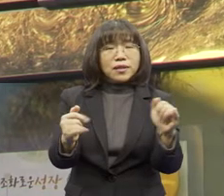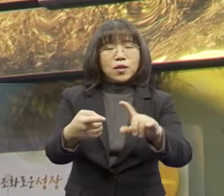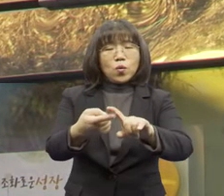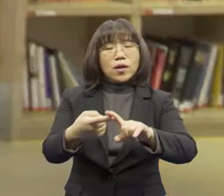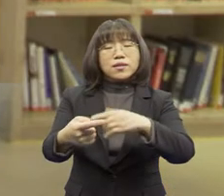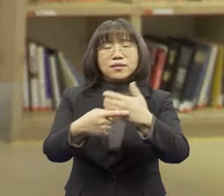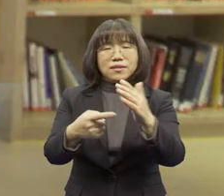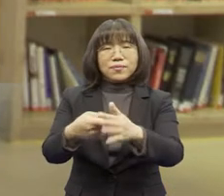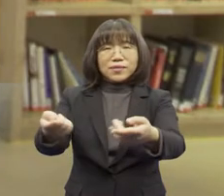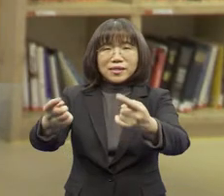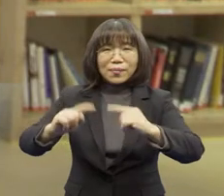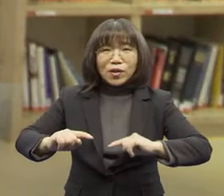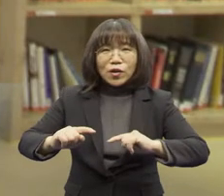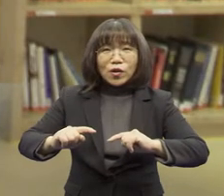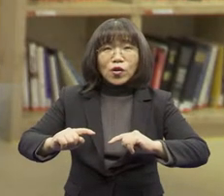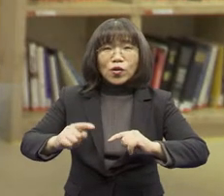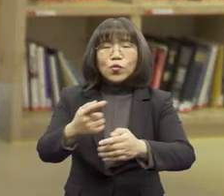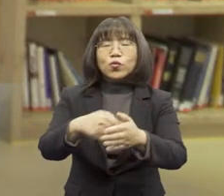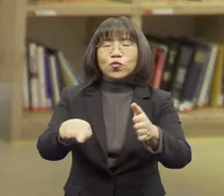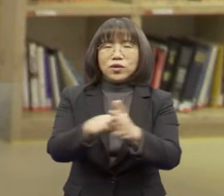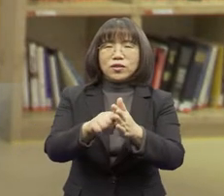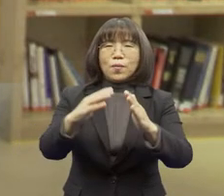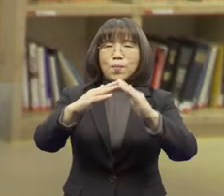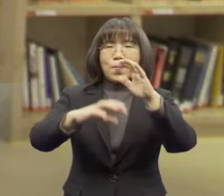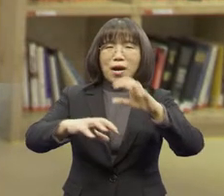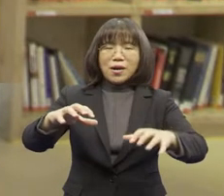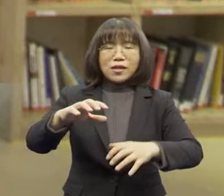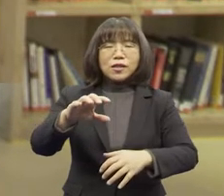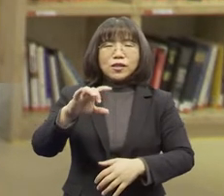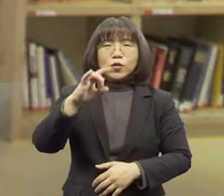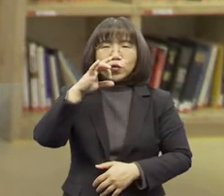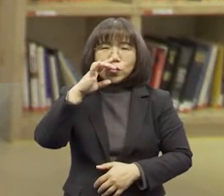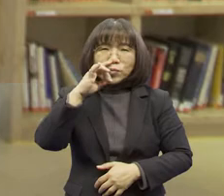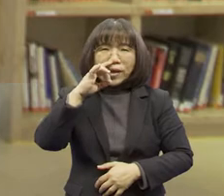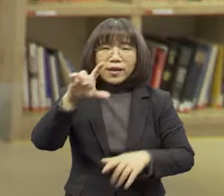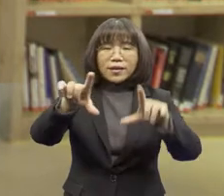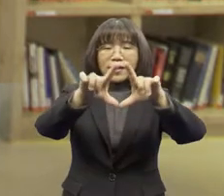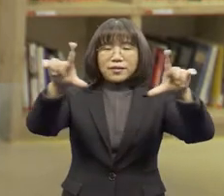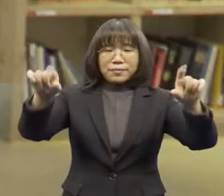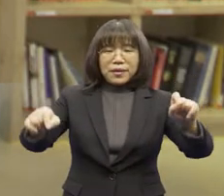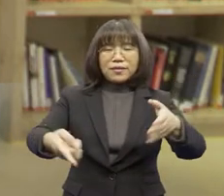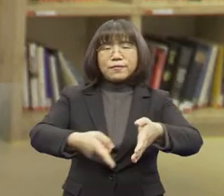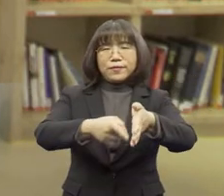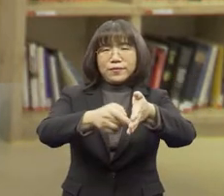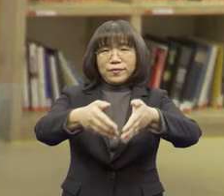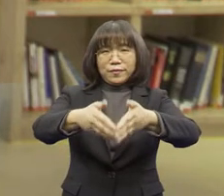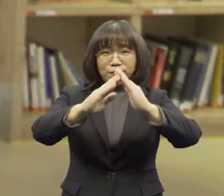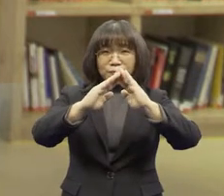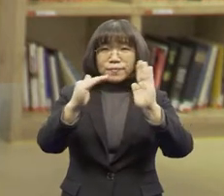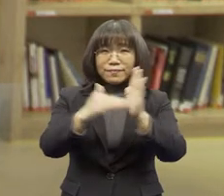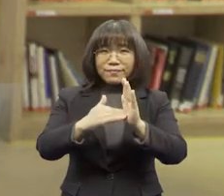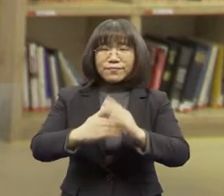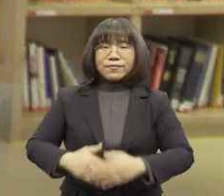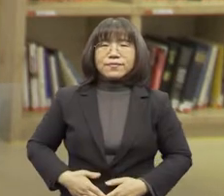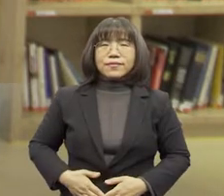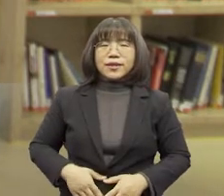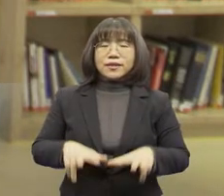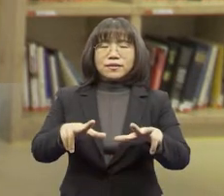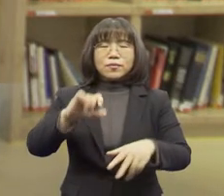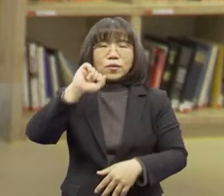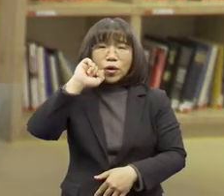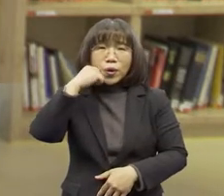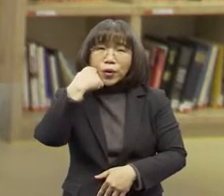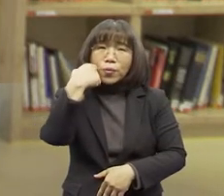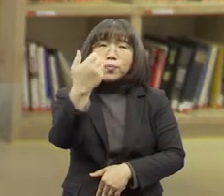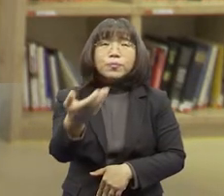주민 들의 관심과 참여를 이끌어내기 위하여 마을이 에 궁금해 라는 게시판을 만들었습니다 10년